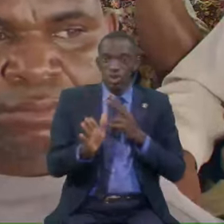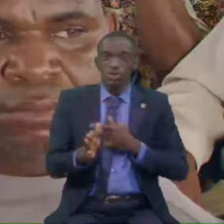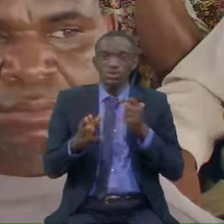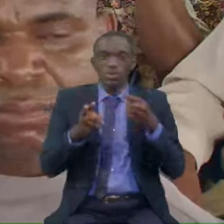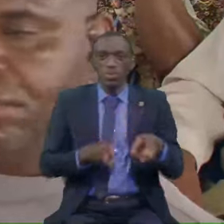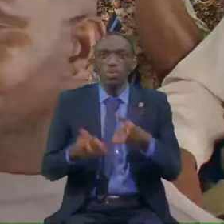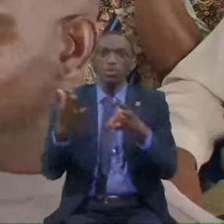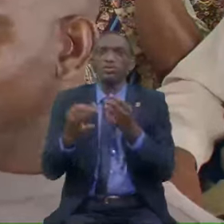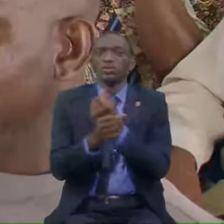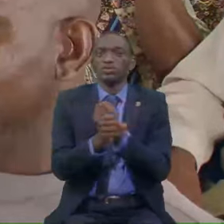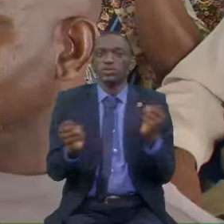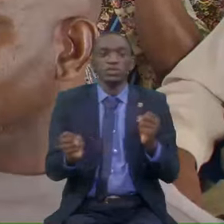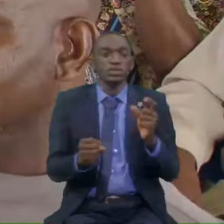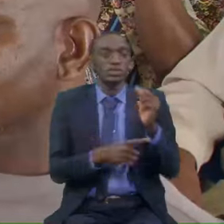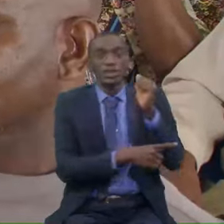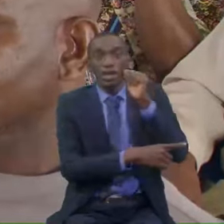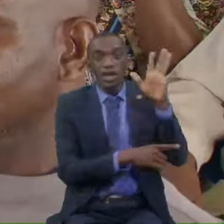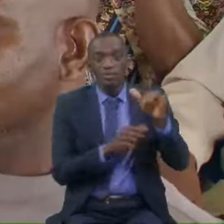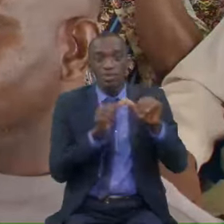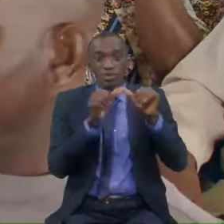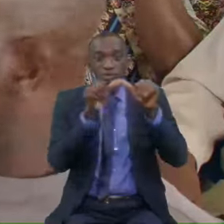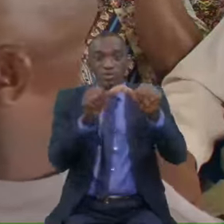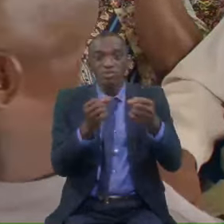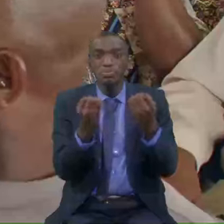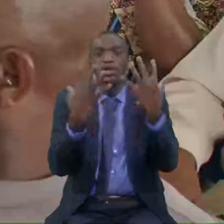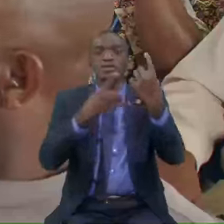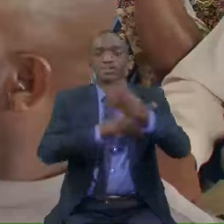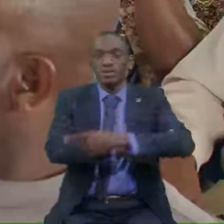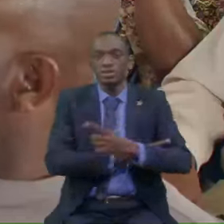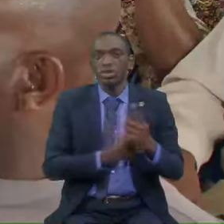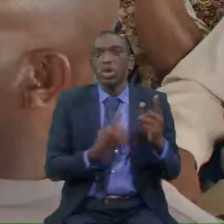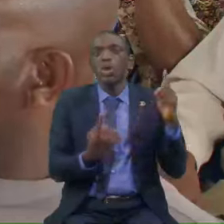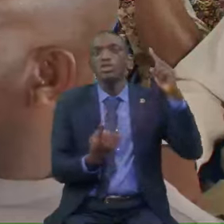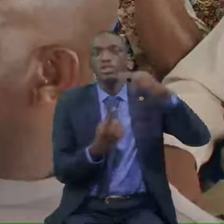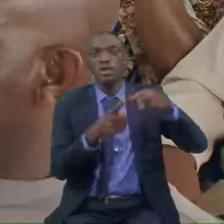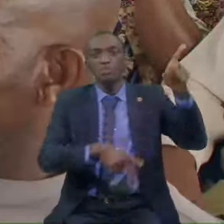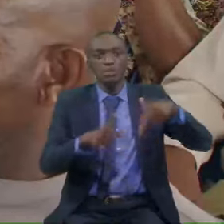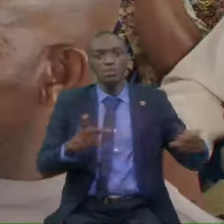salut. Et cela a continué pendant plusieurs jours.